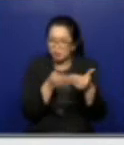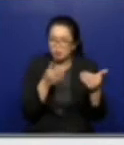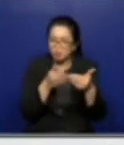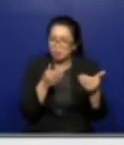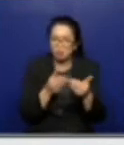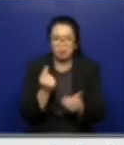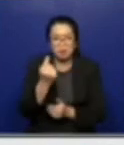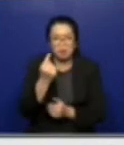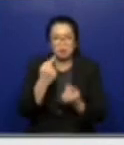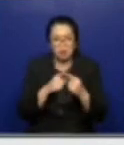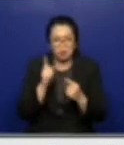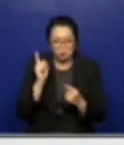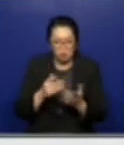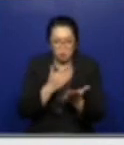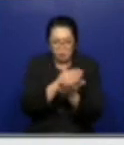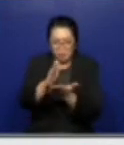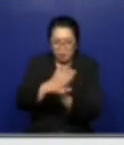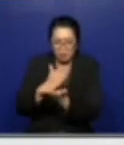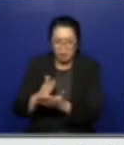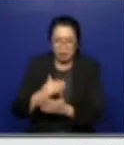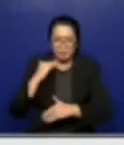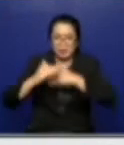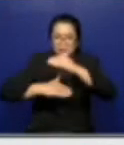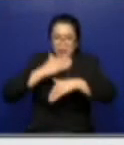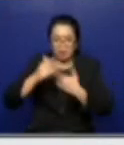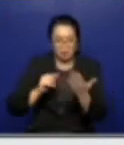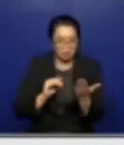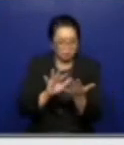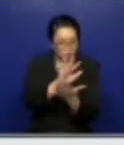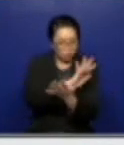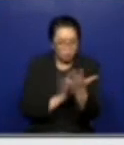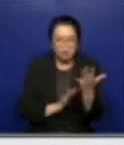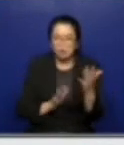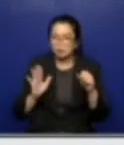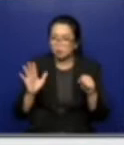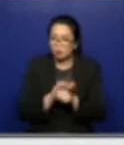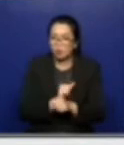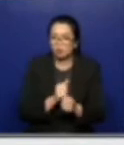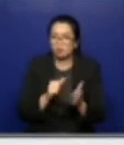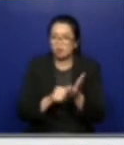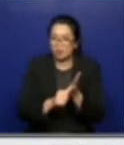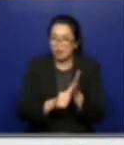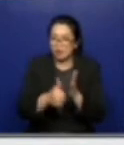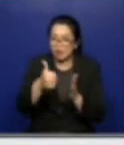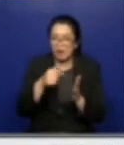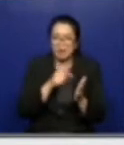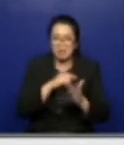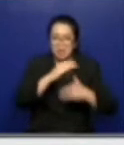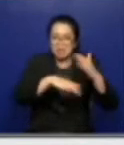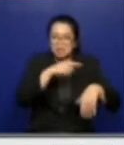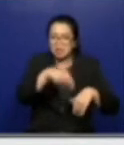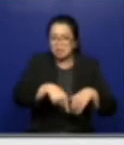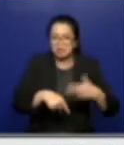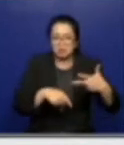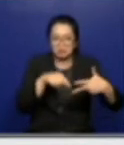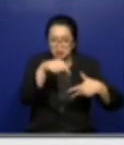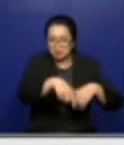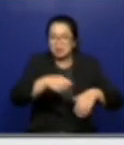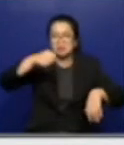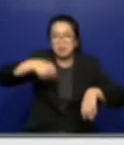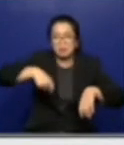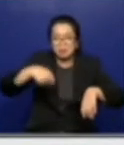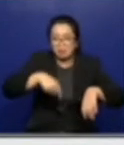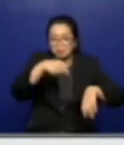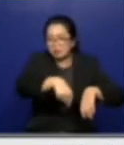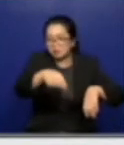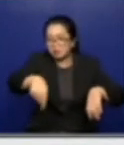จุดท่องเที่ยวต้องกระจายความเจริญออกไปทั่วประเทศนั่นคือจะแก้ได้แต่นั่นเป็นระดับโครงสร้างซึ่งไม่แน่ใจว่าท่านเค